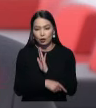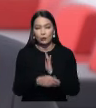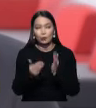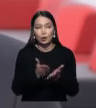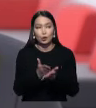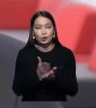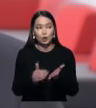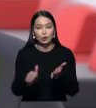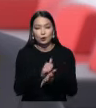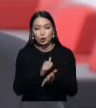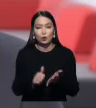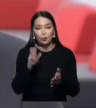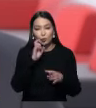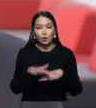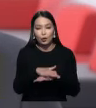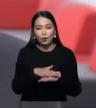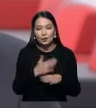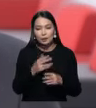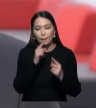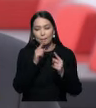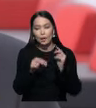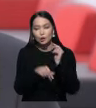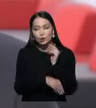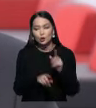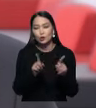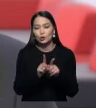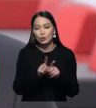стратегическом документе страны в концепции антикоррупционной политики на